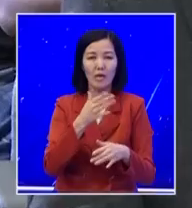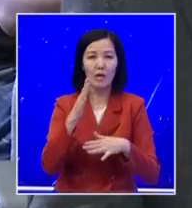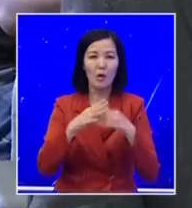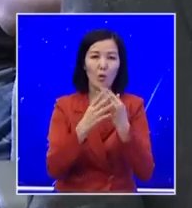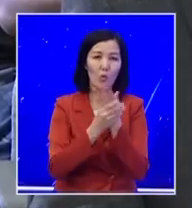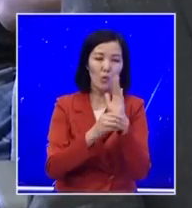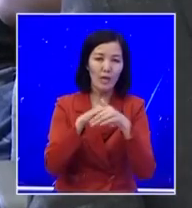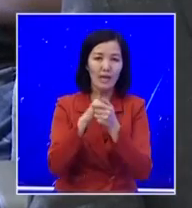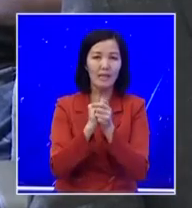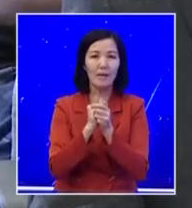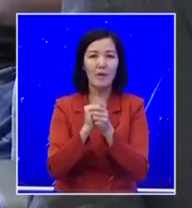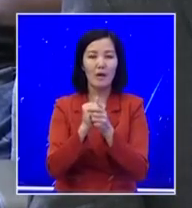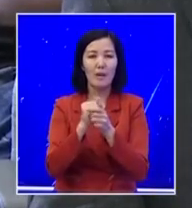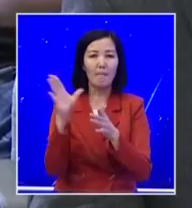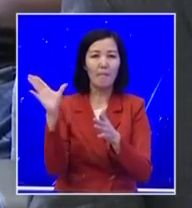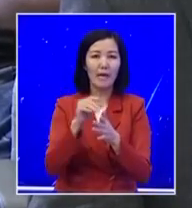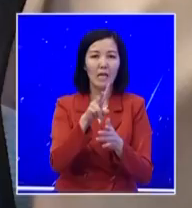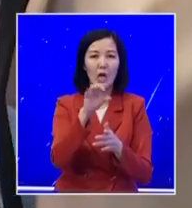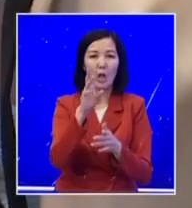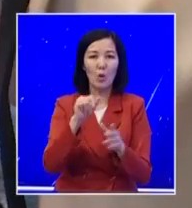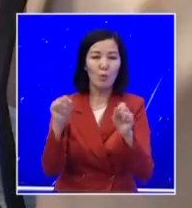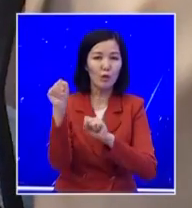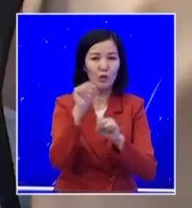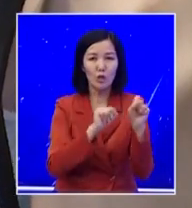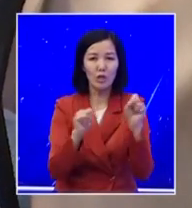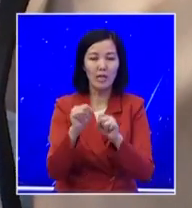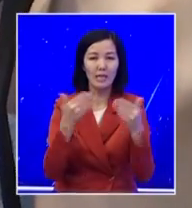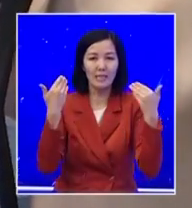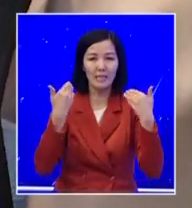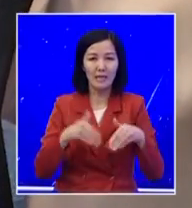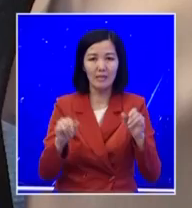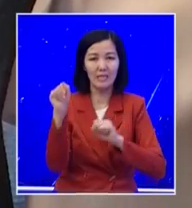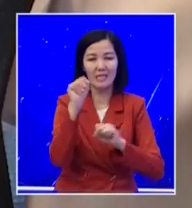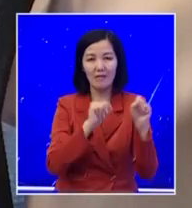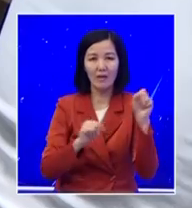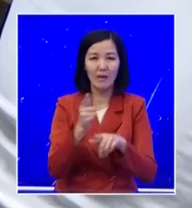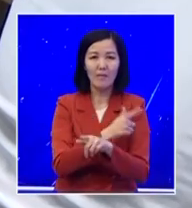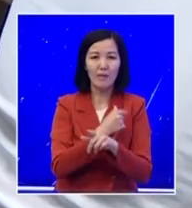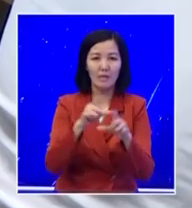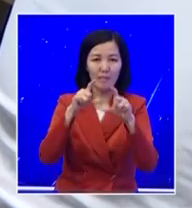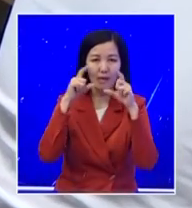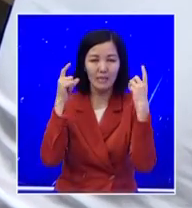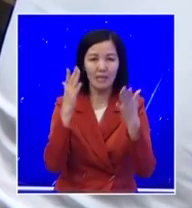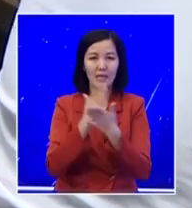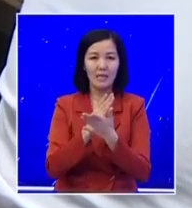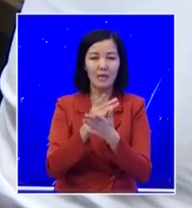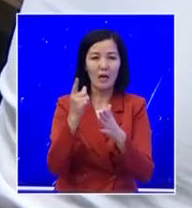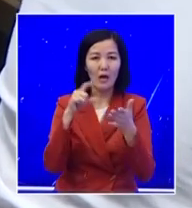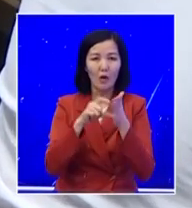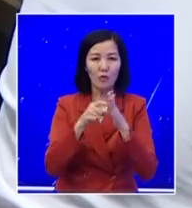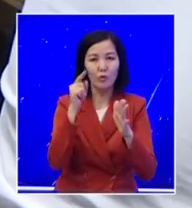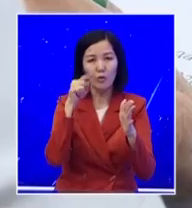антисептик себіледі. Аяқ киімі хлормен сүртіледі. Сыртқы киімі дезинфекцияланады, медициналық маска таратылады.